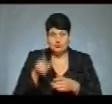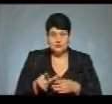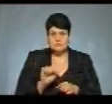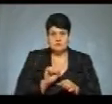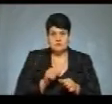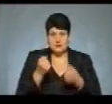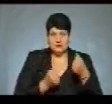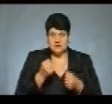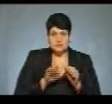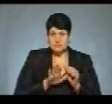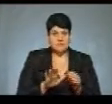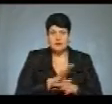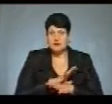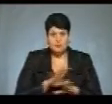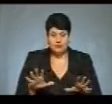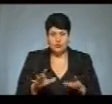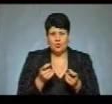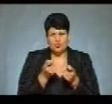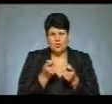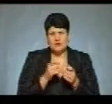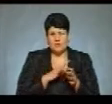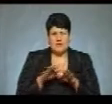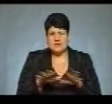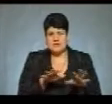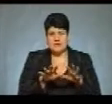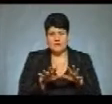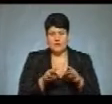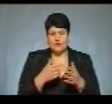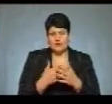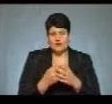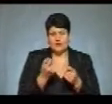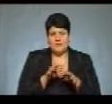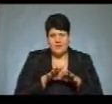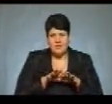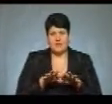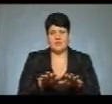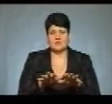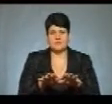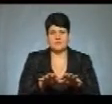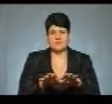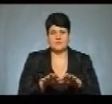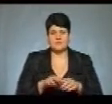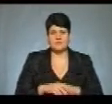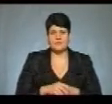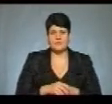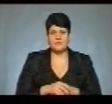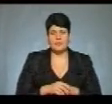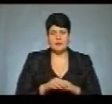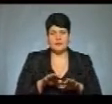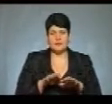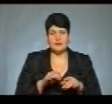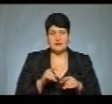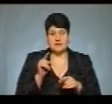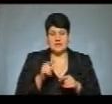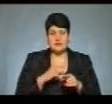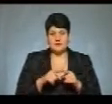точно я знаю, бач. По його трошки, там було слизько, його трошки, напевне, понесло. Він не на такій скорості їхав, що міг